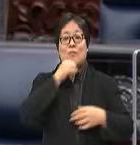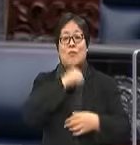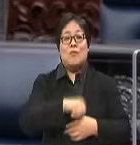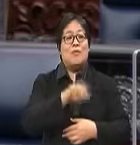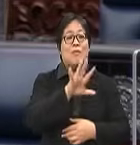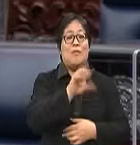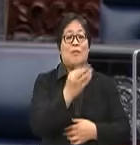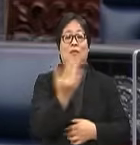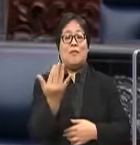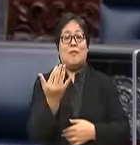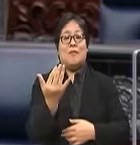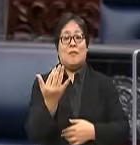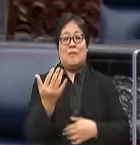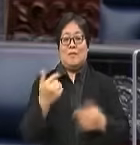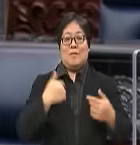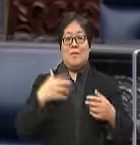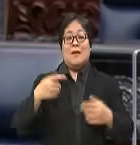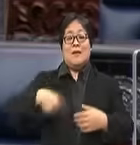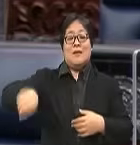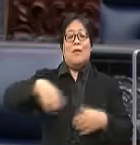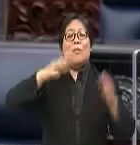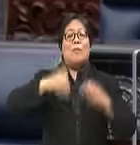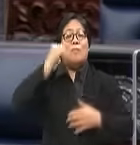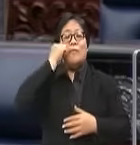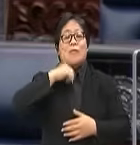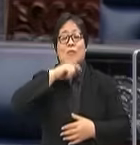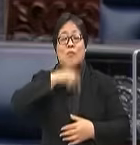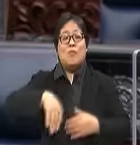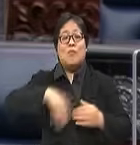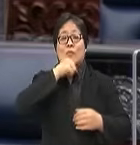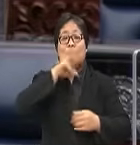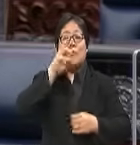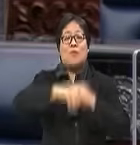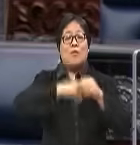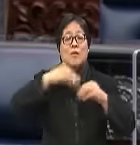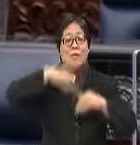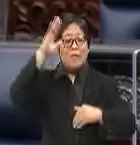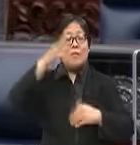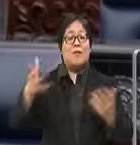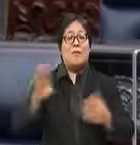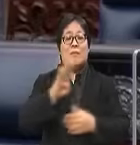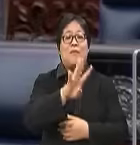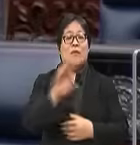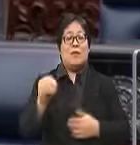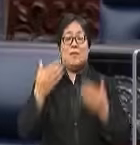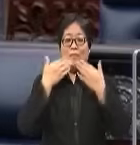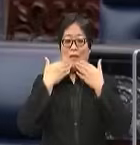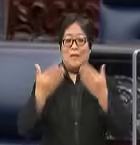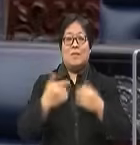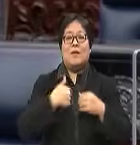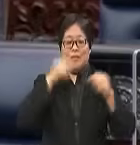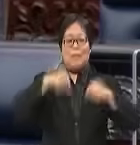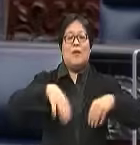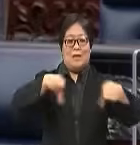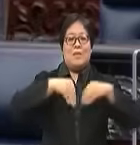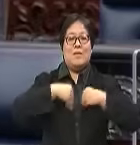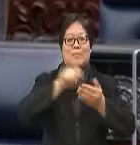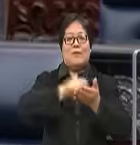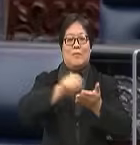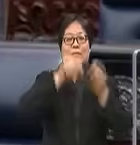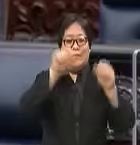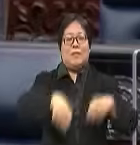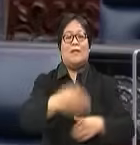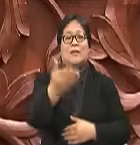umum lebih and speaking about your shoulder modern sixth warga emas MB 40mhz saya beli mi5 Jokowi